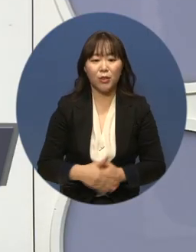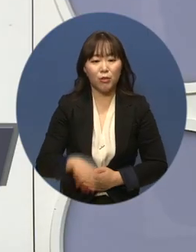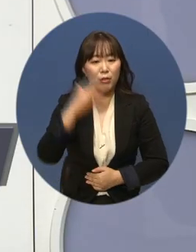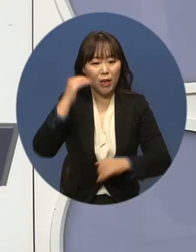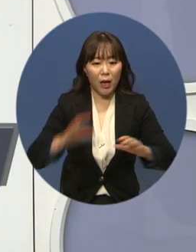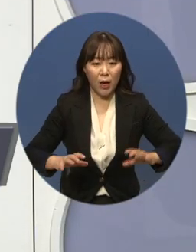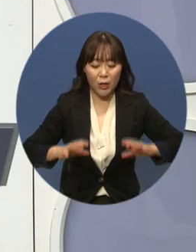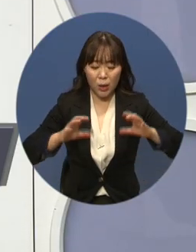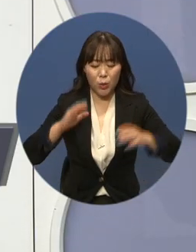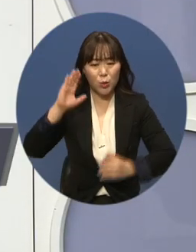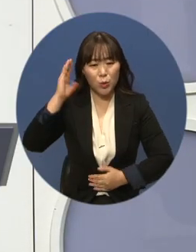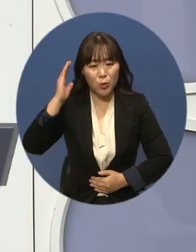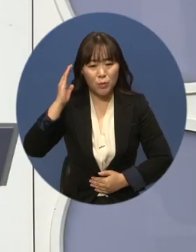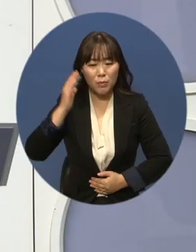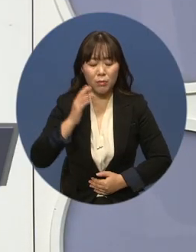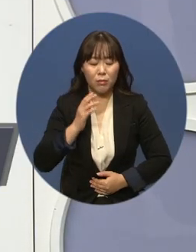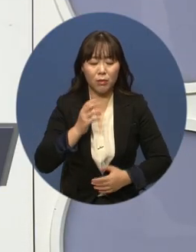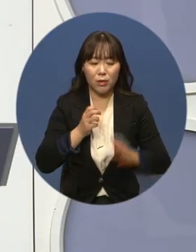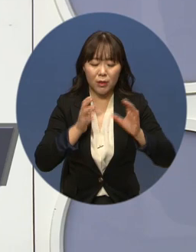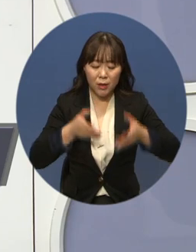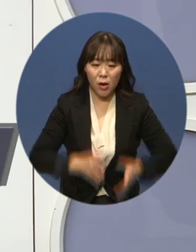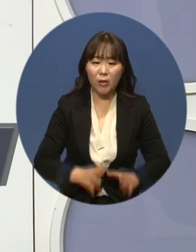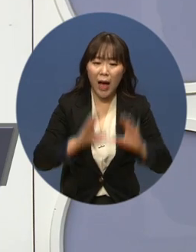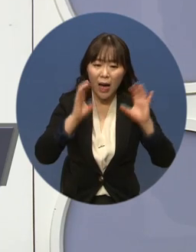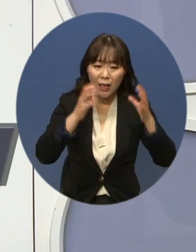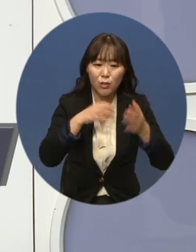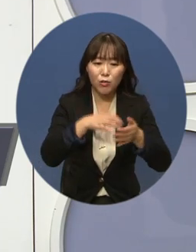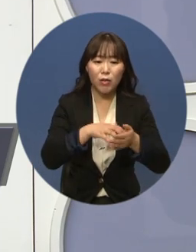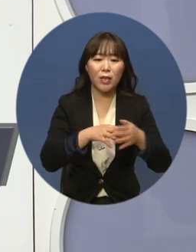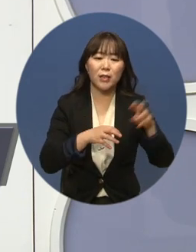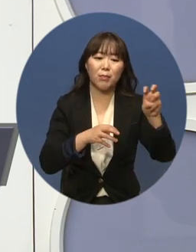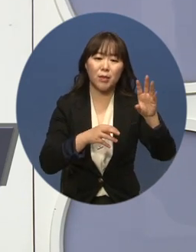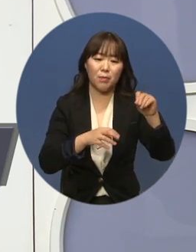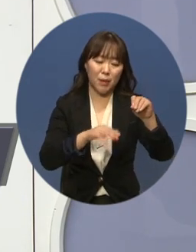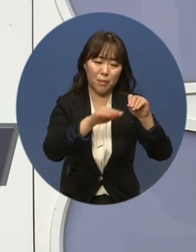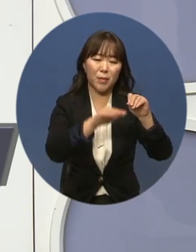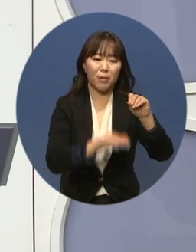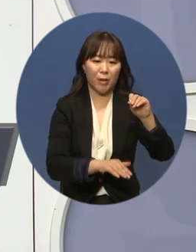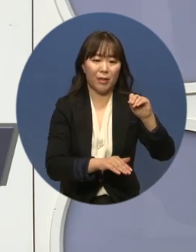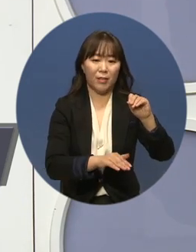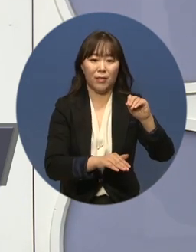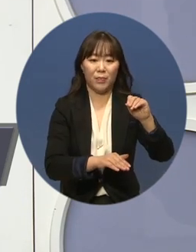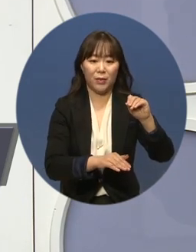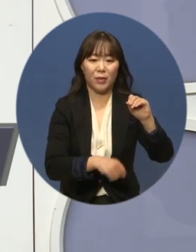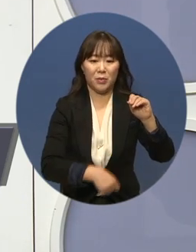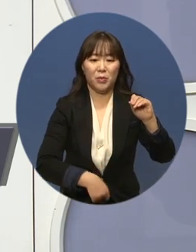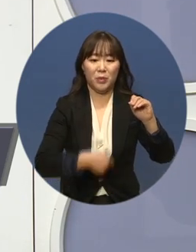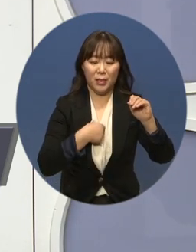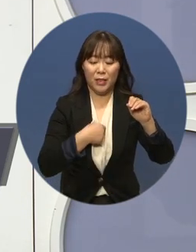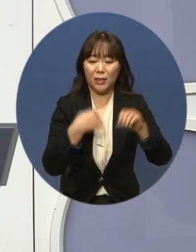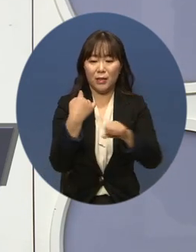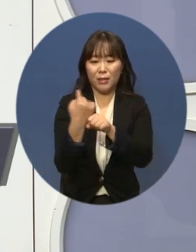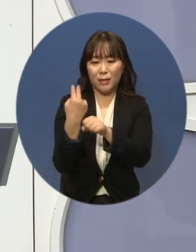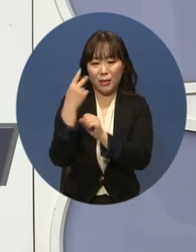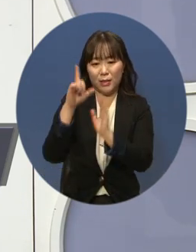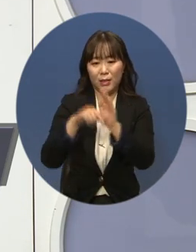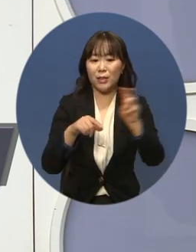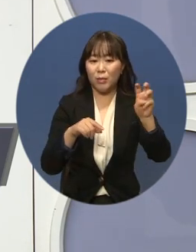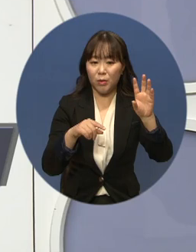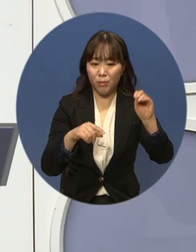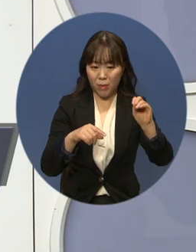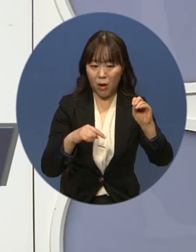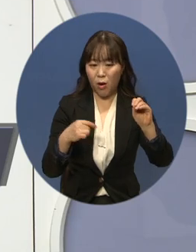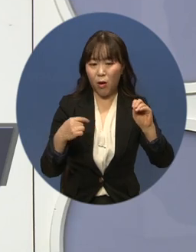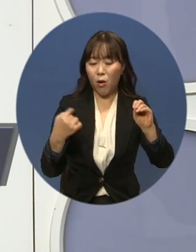우리나라 요즘 신생 아이가 30만 이하입니다. 사실은 이제 재작년은